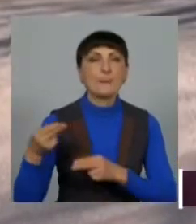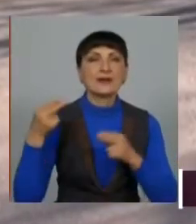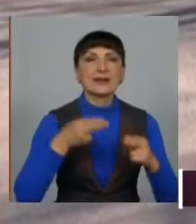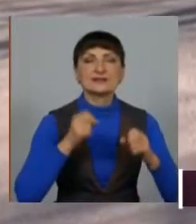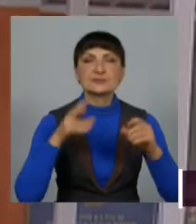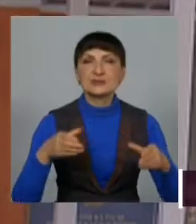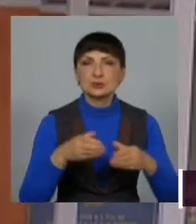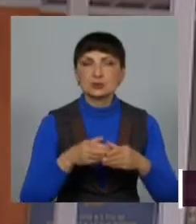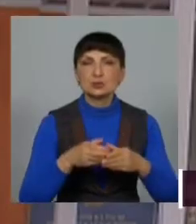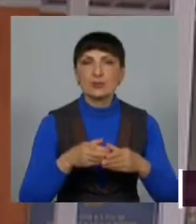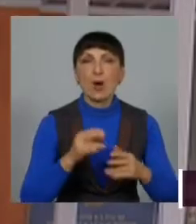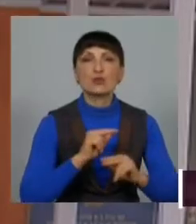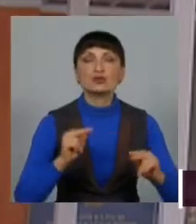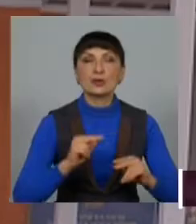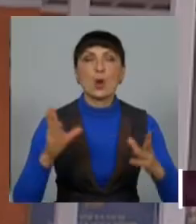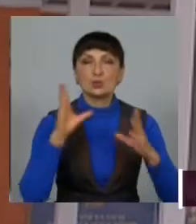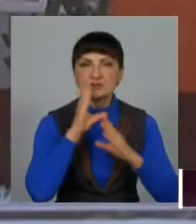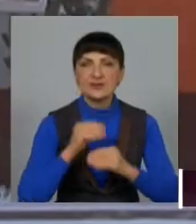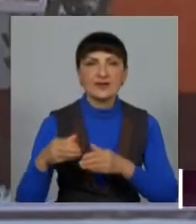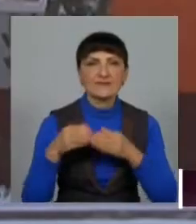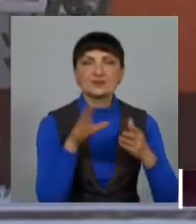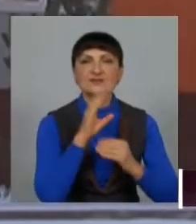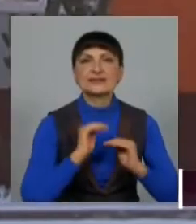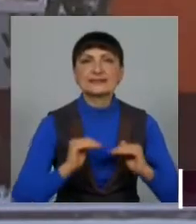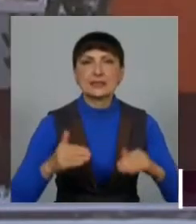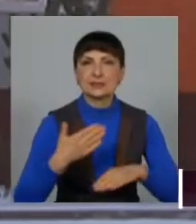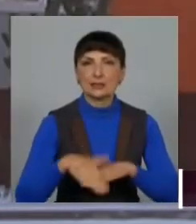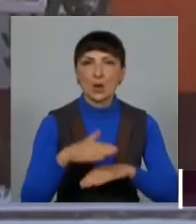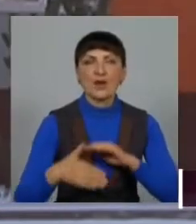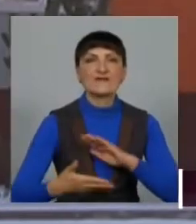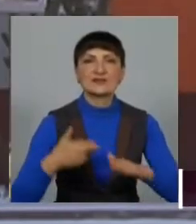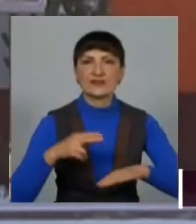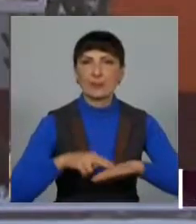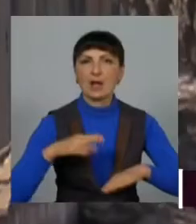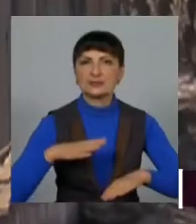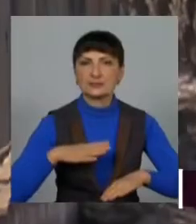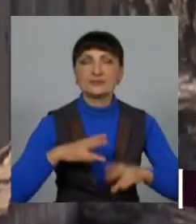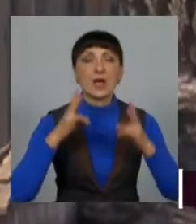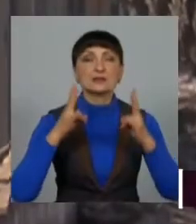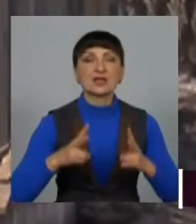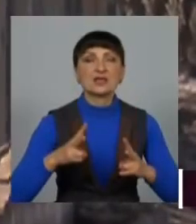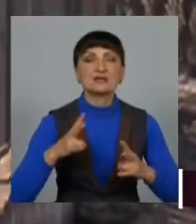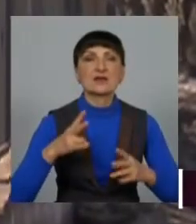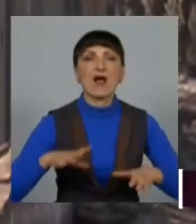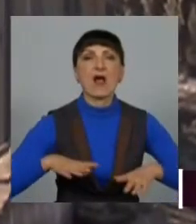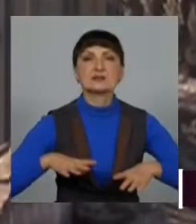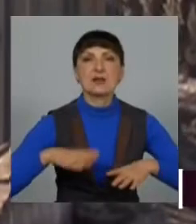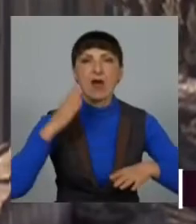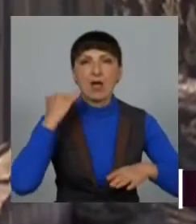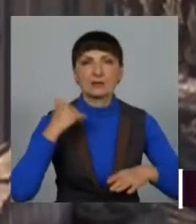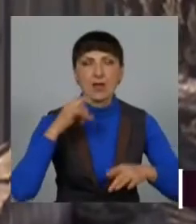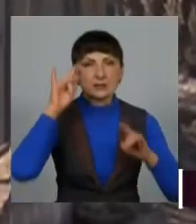экстренных служб и саперов учителя успели вывести всех учащихся на улицу и вызвать полицию. Впрочем, трагедия в Казани показала, что